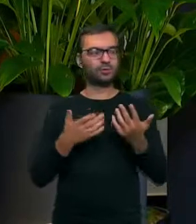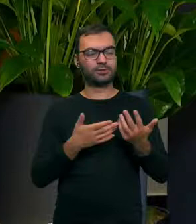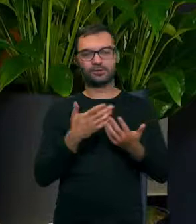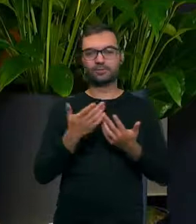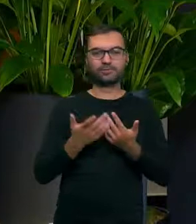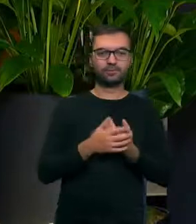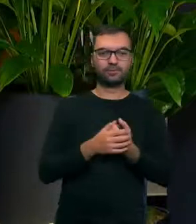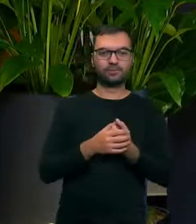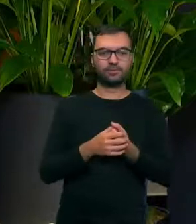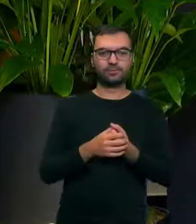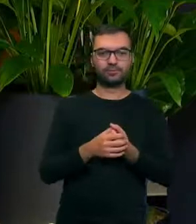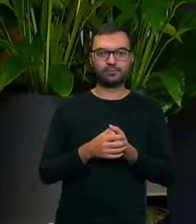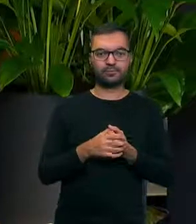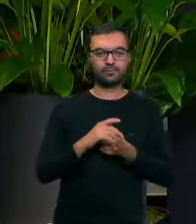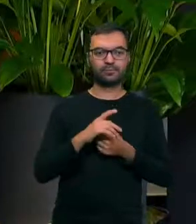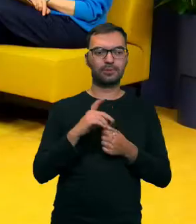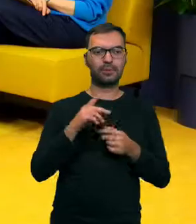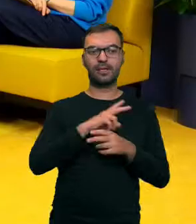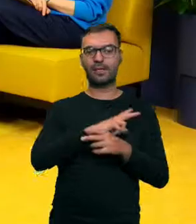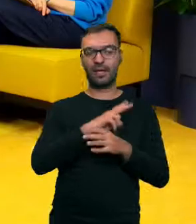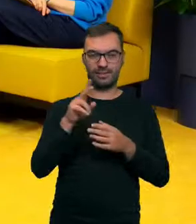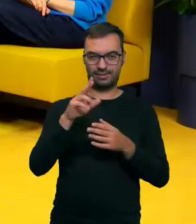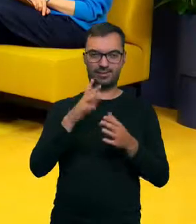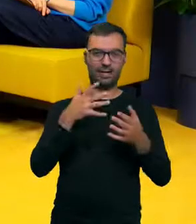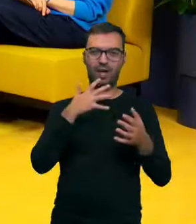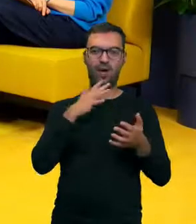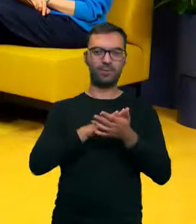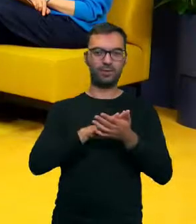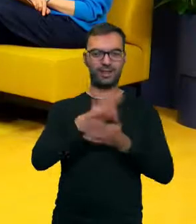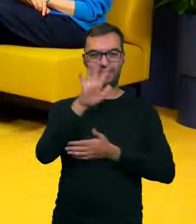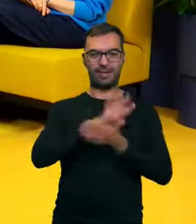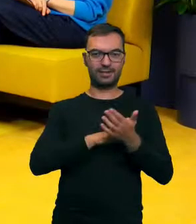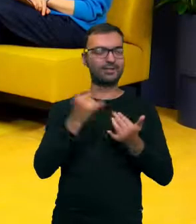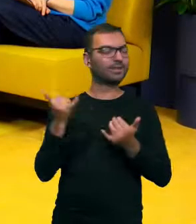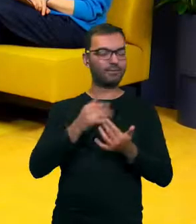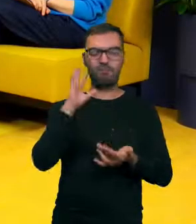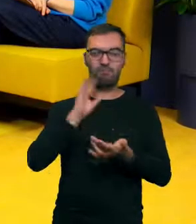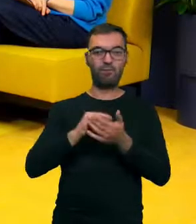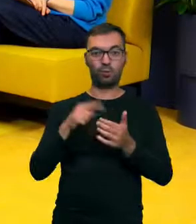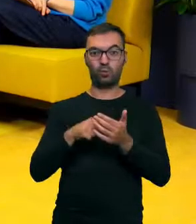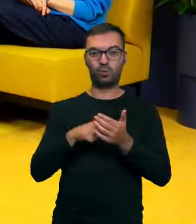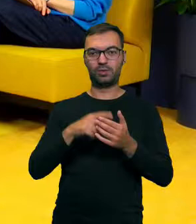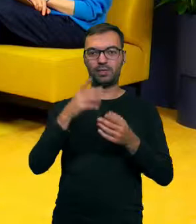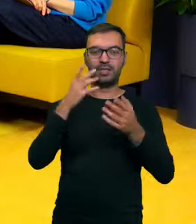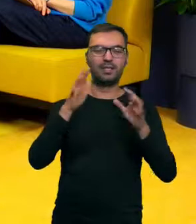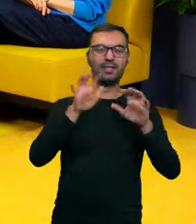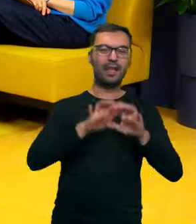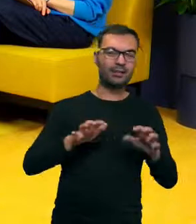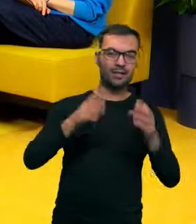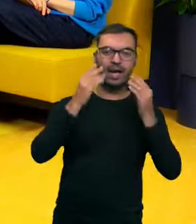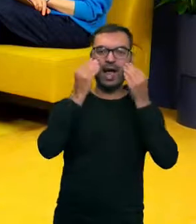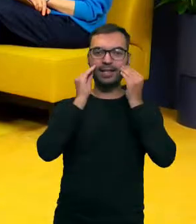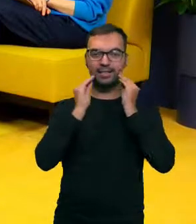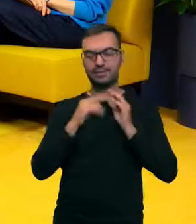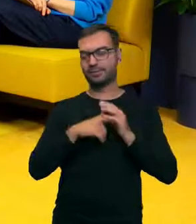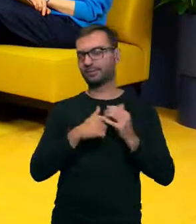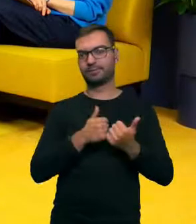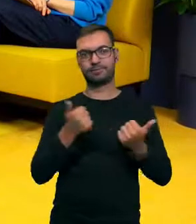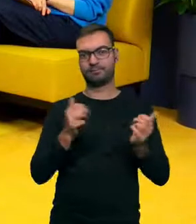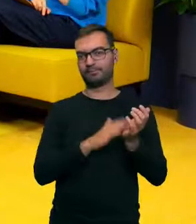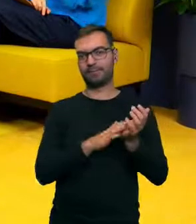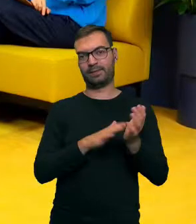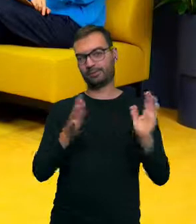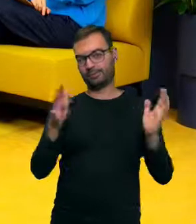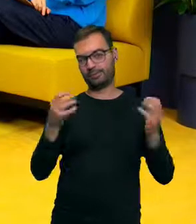w każdym możliwym tekście o tym filmie recenzenckim się powtarza. I to są zawsze ogromne